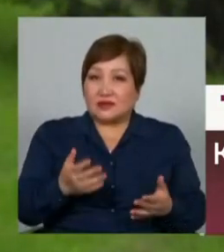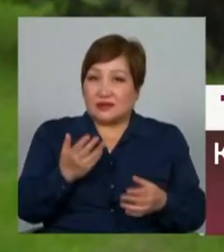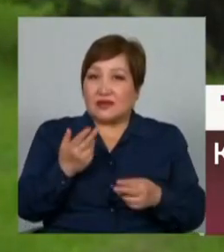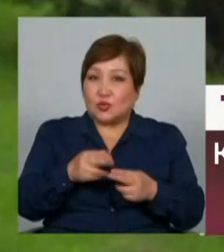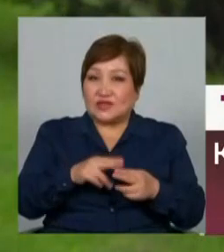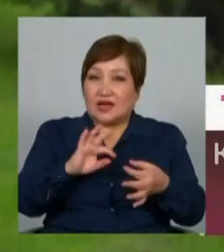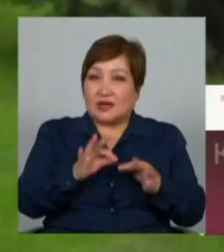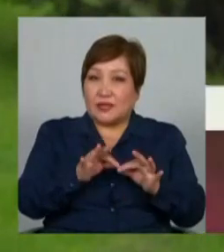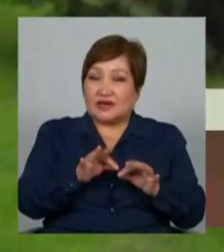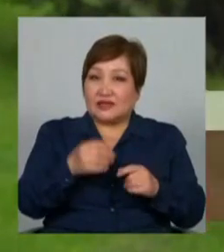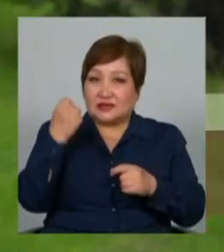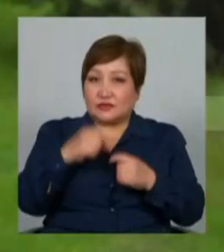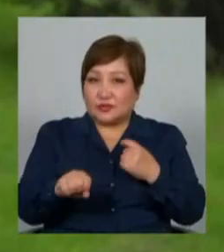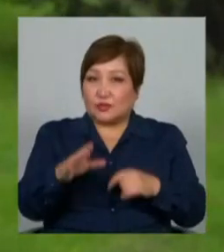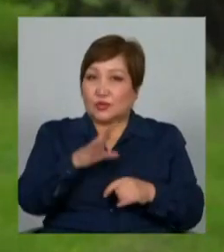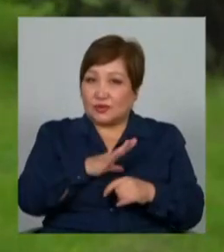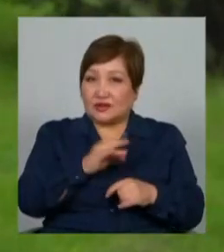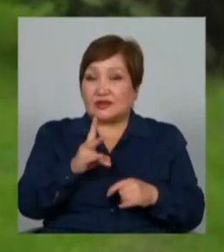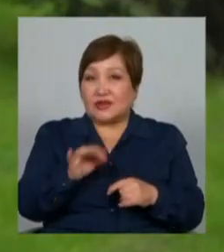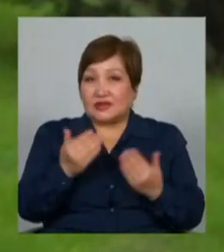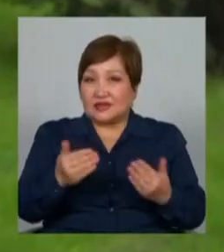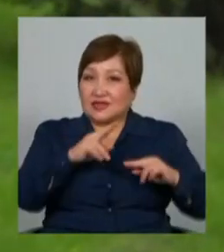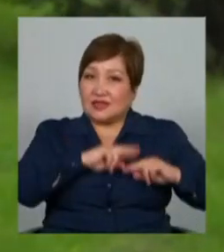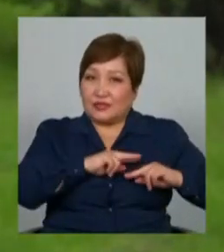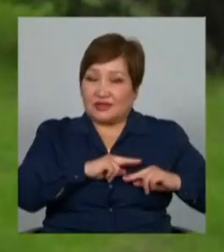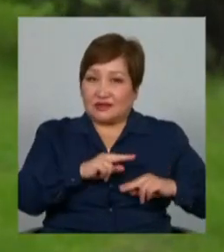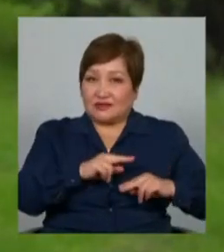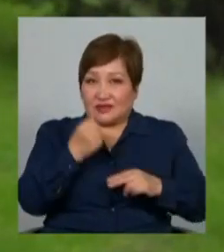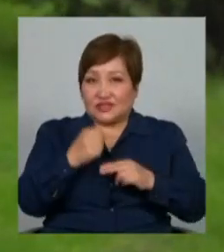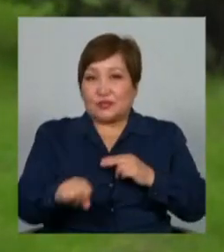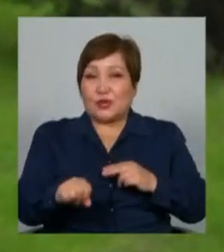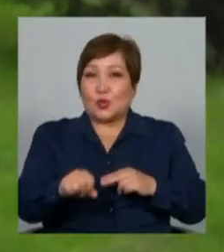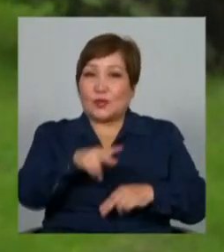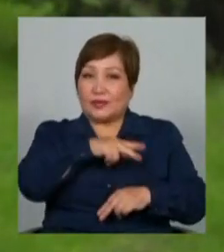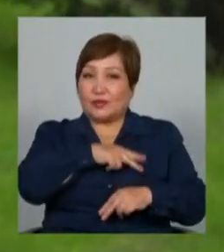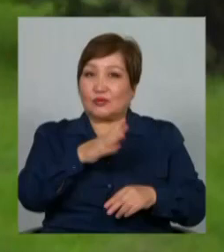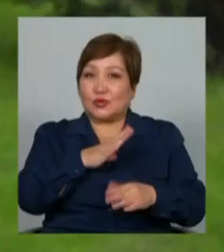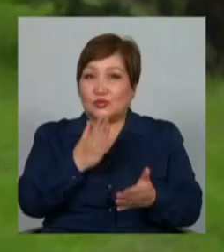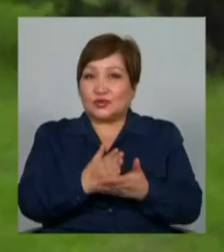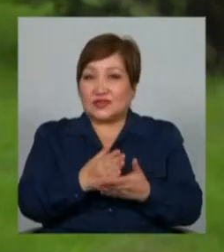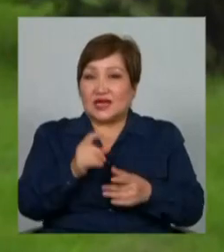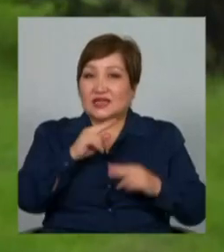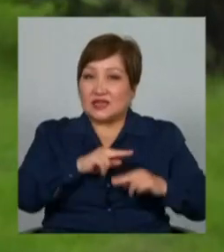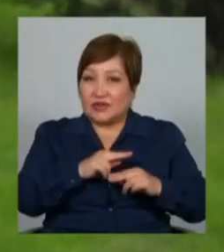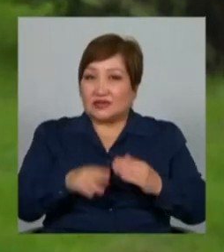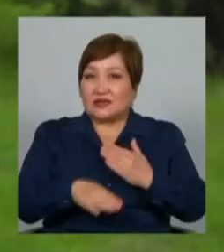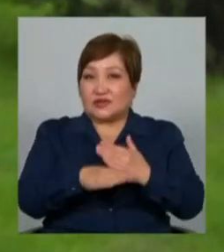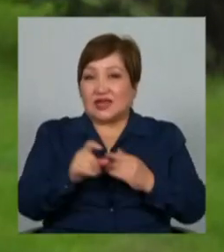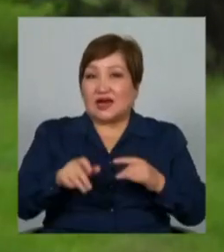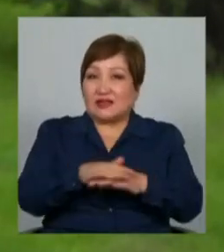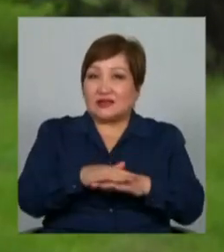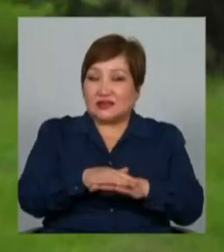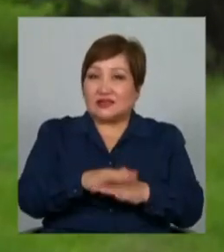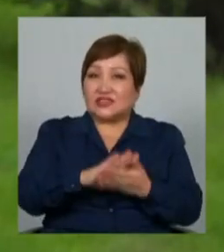чемпионы болдың, бірақ сен қазір мына еңбектің чемпионы болып тұрсың. Еңбектің арасында халықтың мүддесін ойлап,